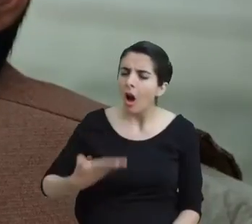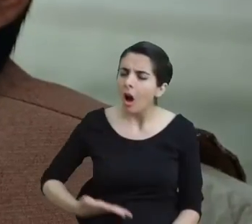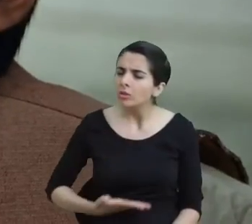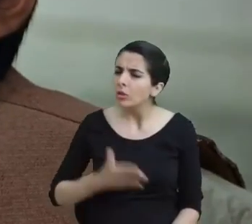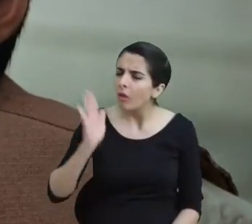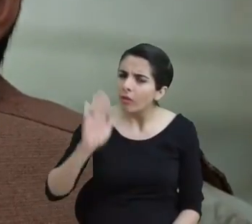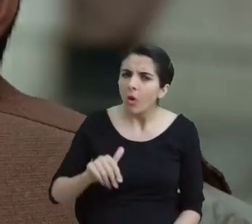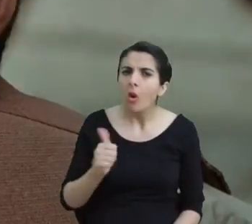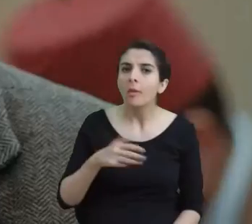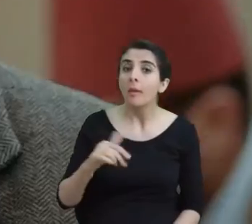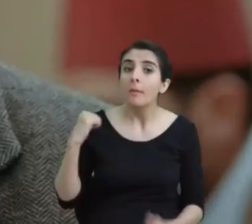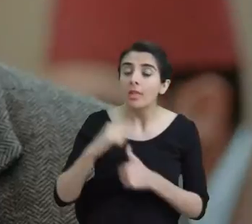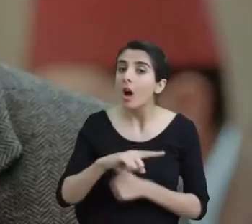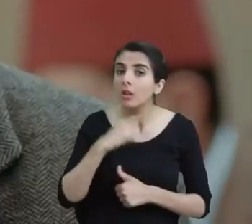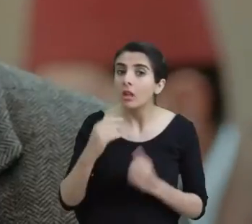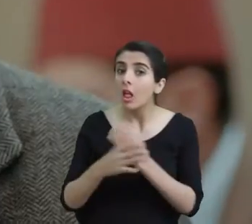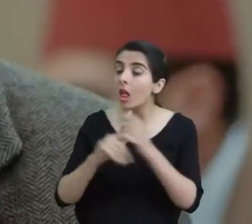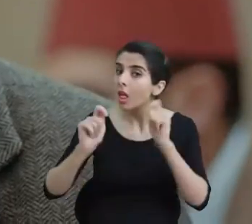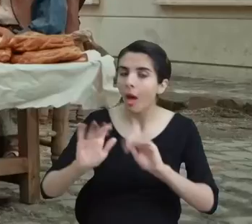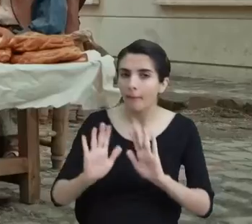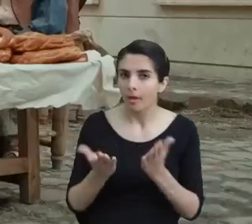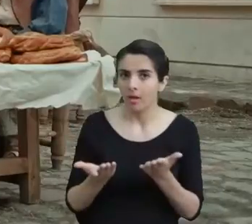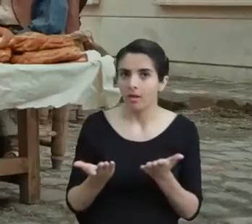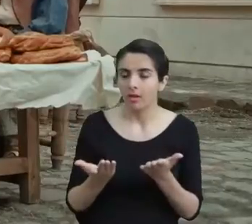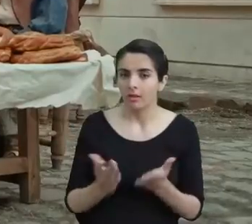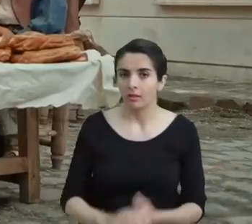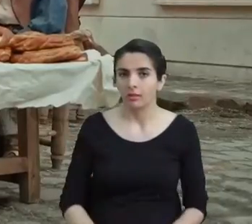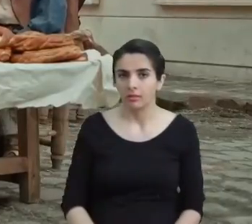kadar aç olursan ol, bir daha asla çalmayacaksın.